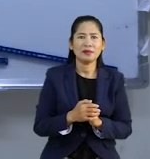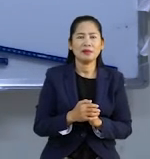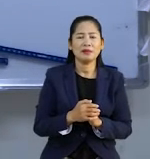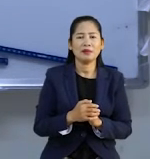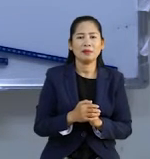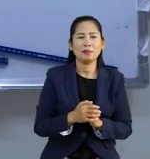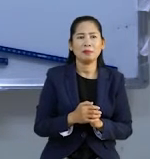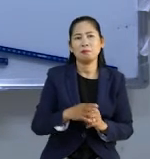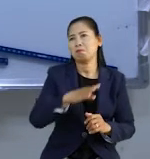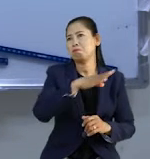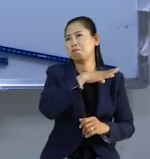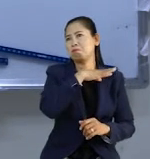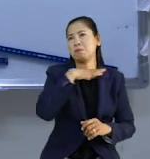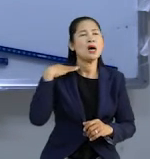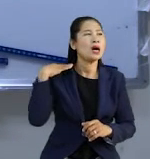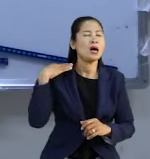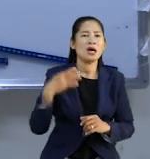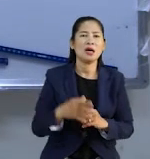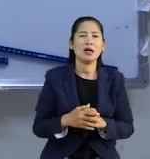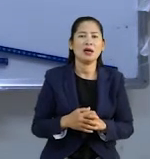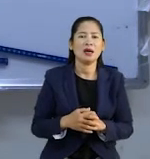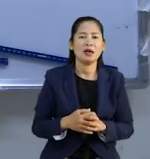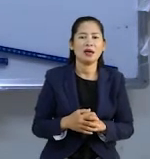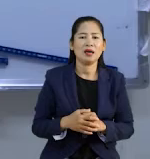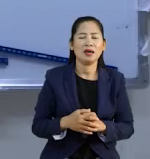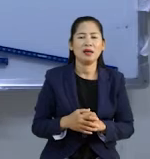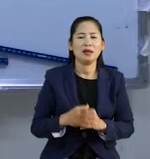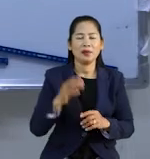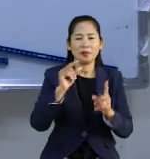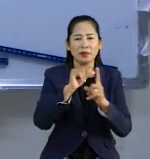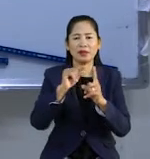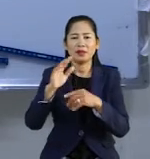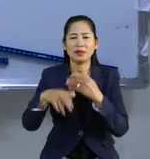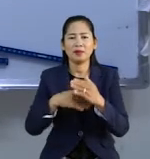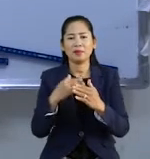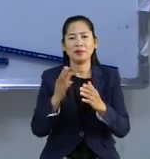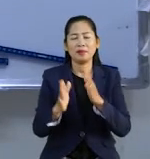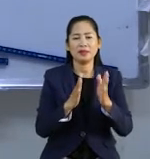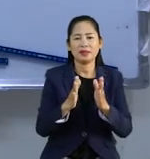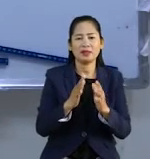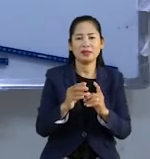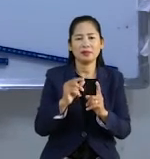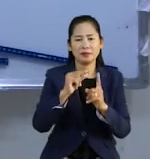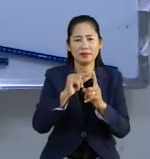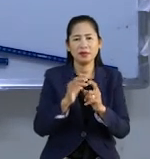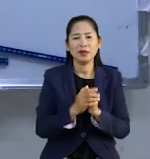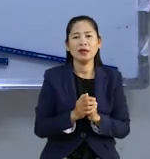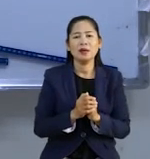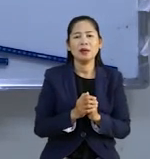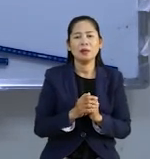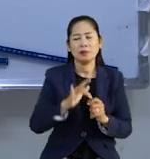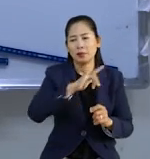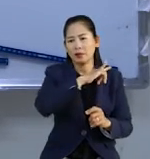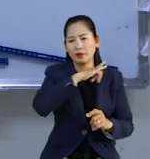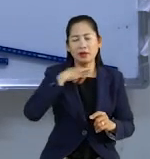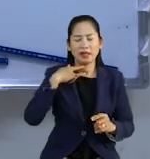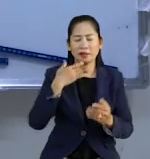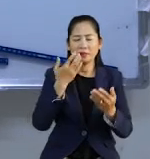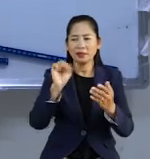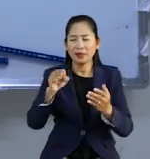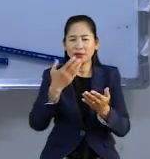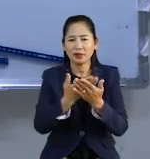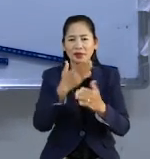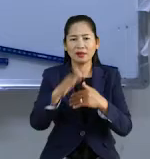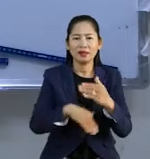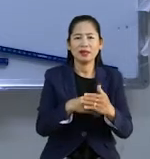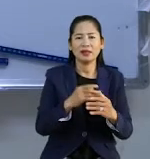ไลบาเมียนเปียจานเตียนะก่อนนะบาดเปียแตงอ่อนนี่มีนปลาสัญญาผัดผัดเลือบาดออกกลนกลนต่างอ่อนนี้